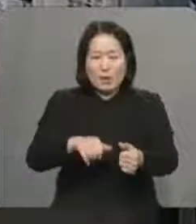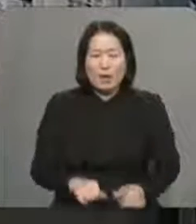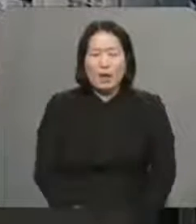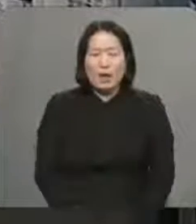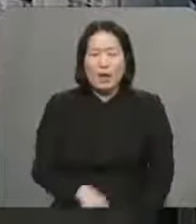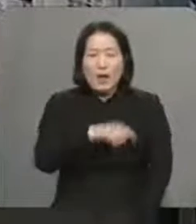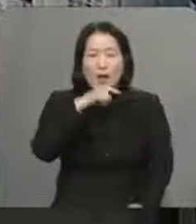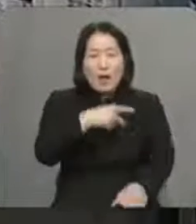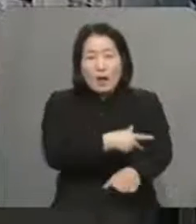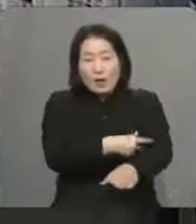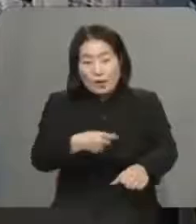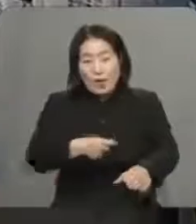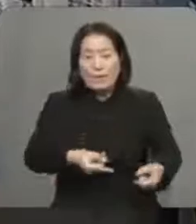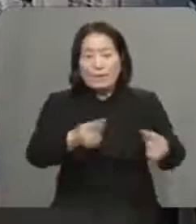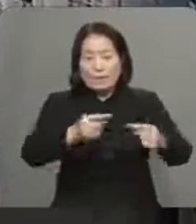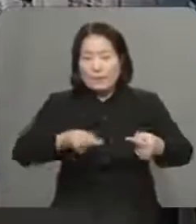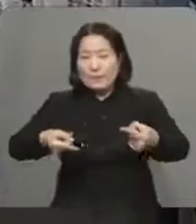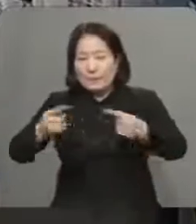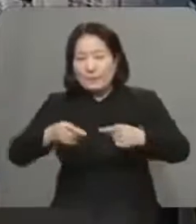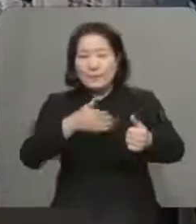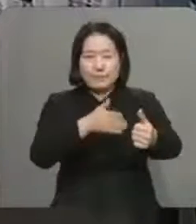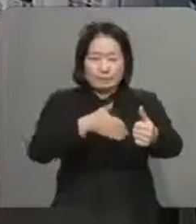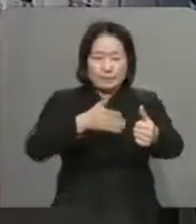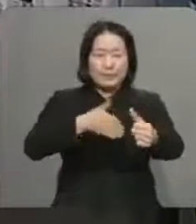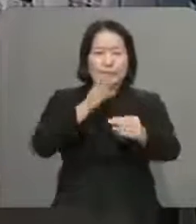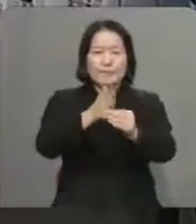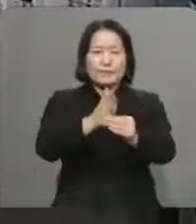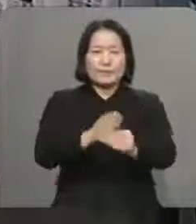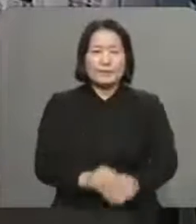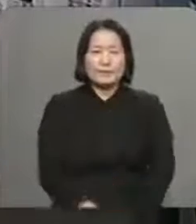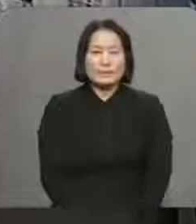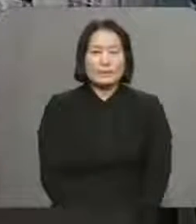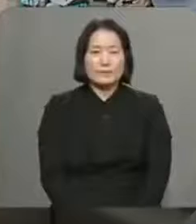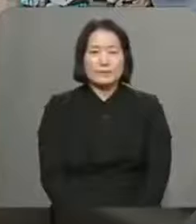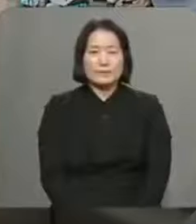호소하고 나섰습니다 보도에 김용 참기 자니라